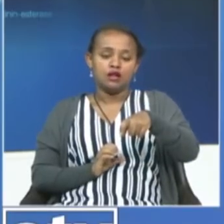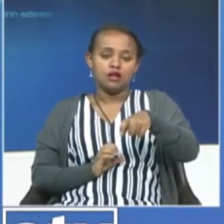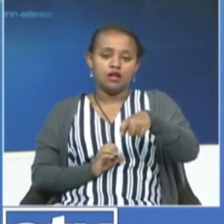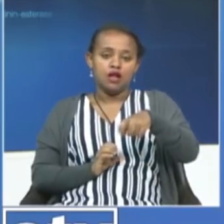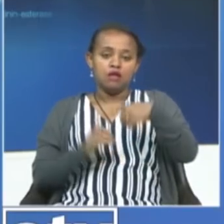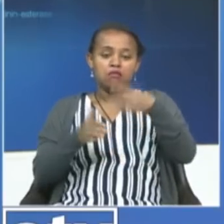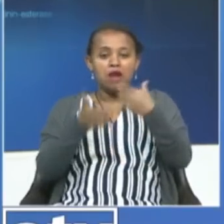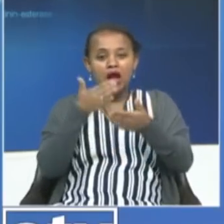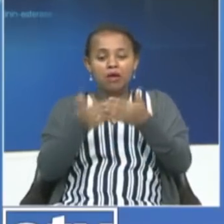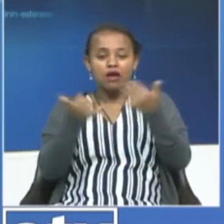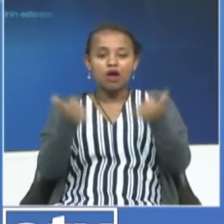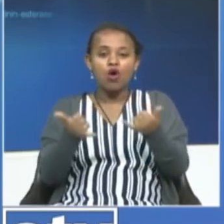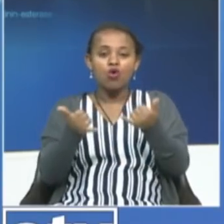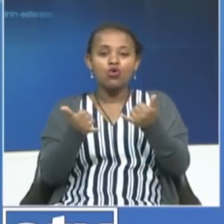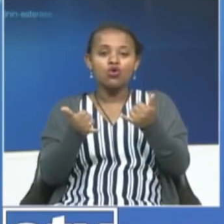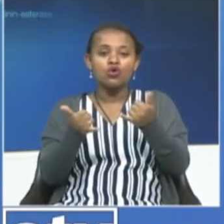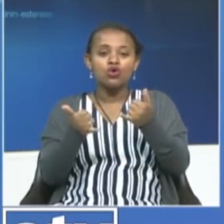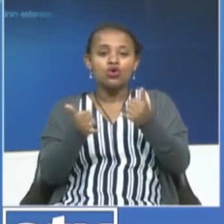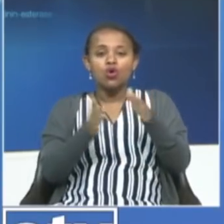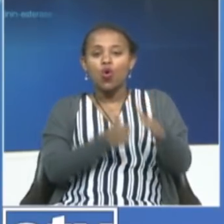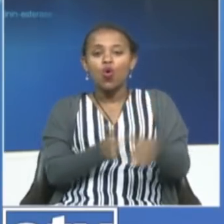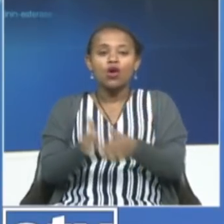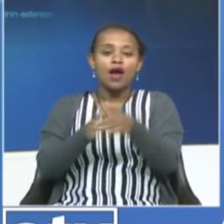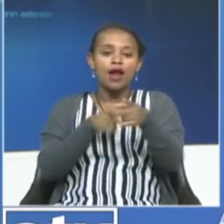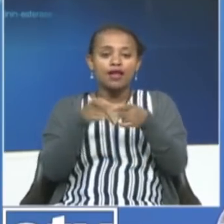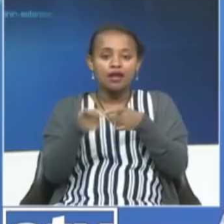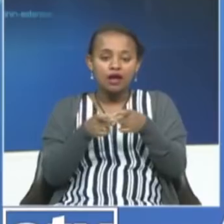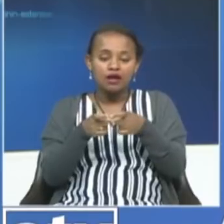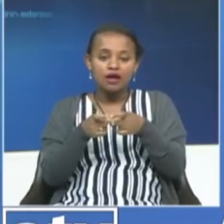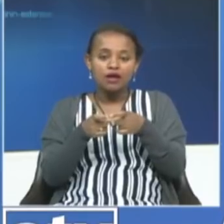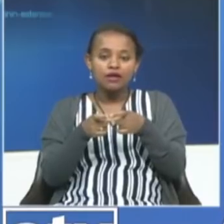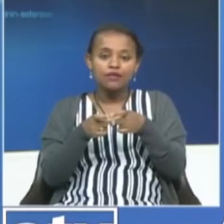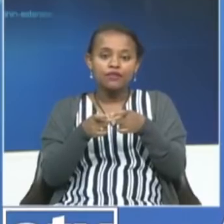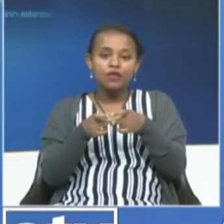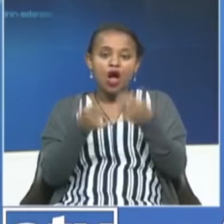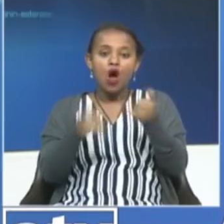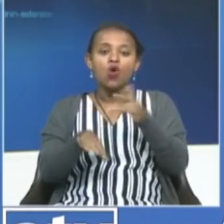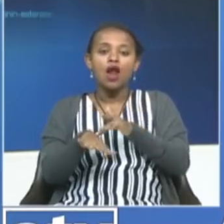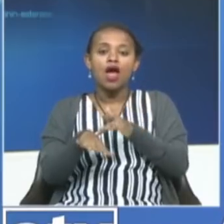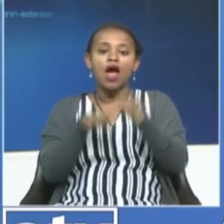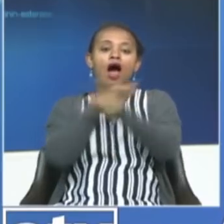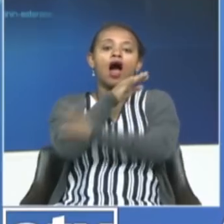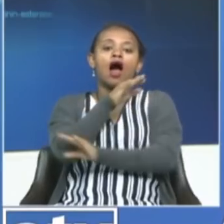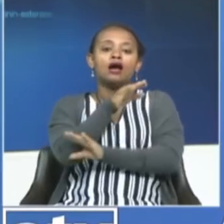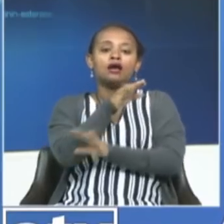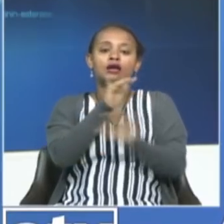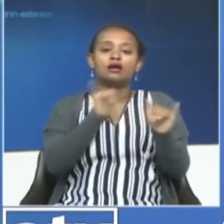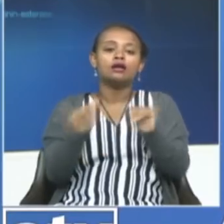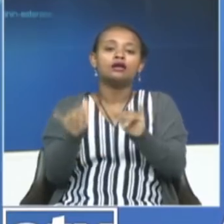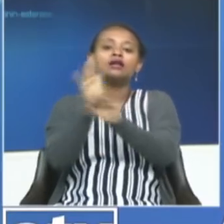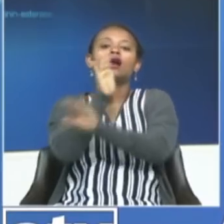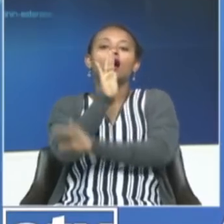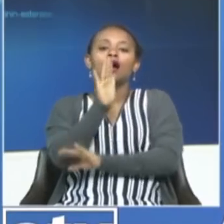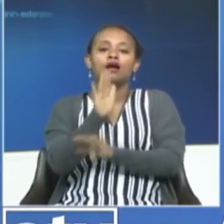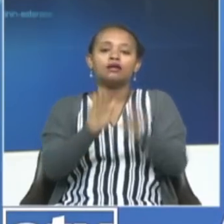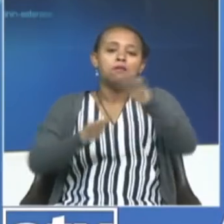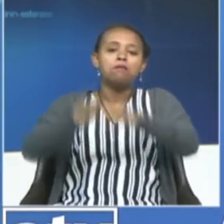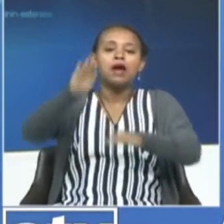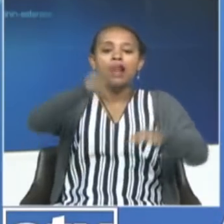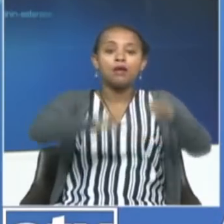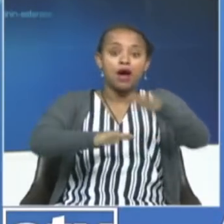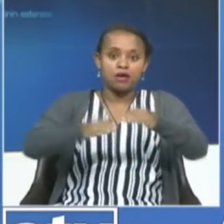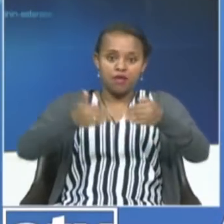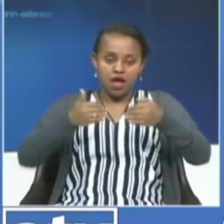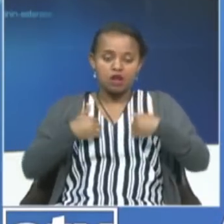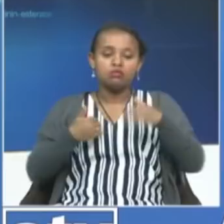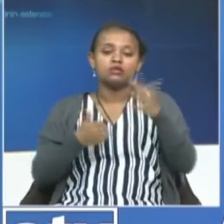አሁን የጎዳና ተዳዳሪም እንደዚህ አይነት ሁኔታዎች አሁን ላይ አገር እንደ አገር መረባረብ ያለብን